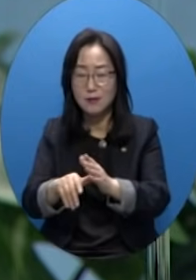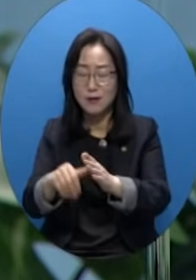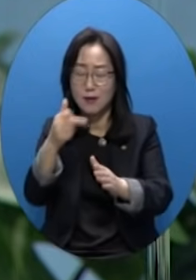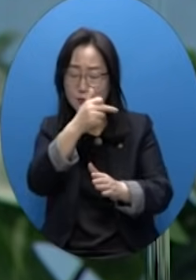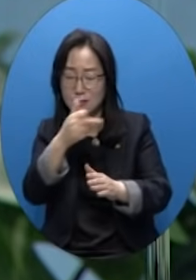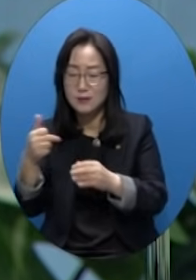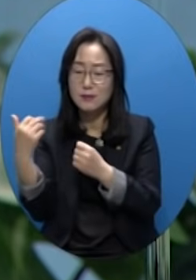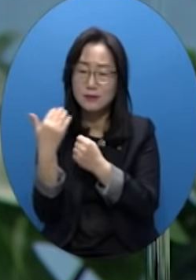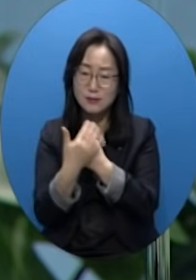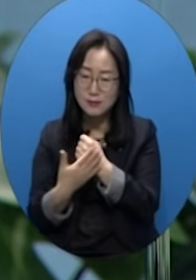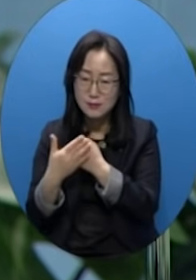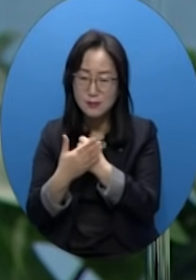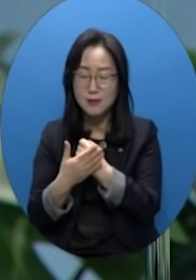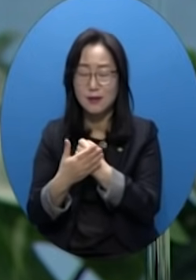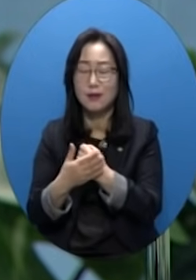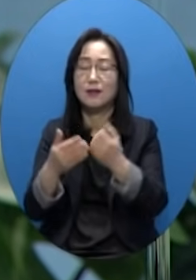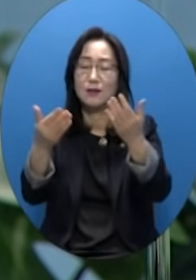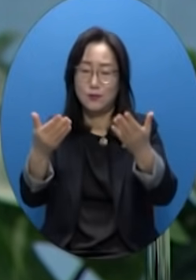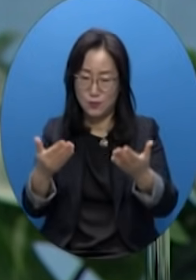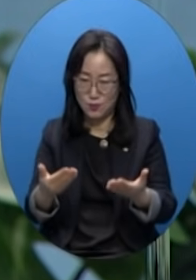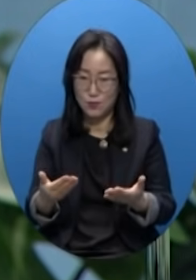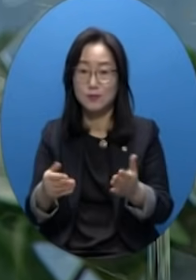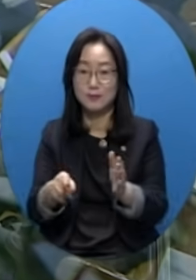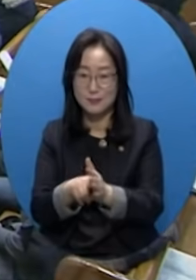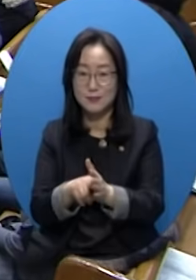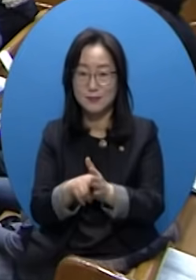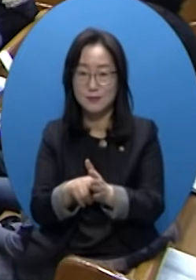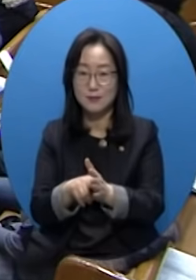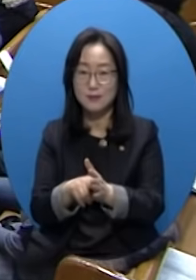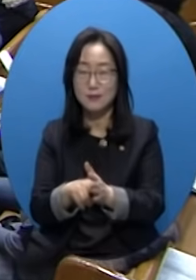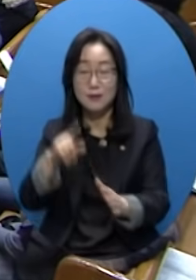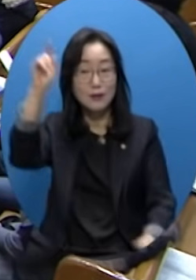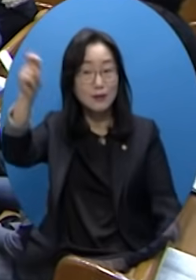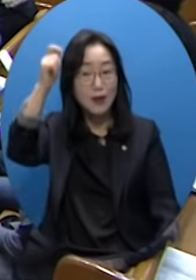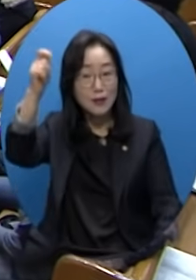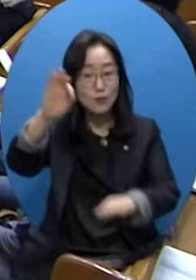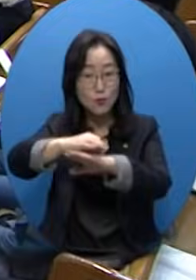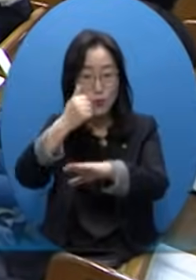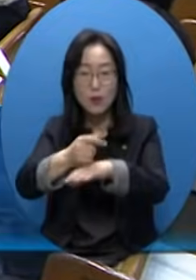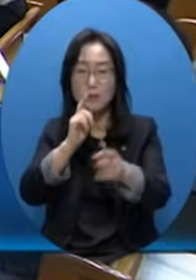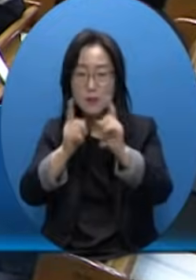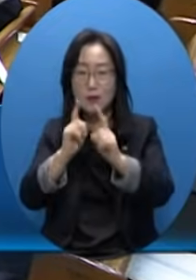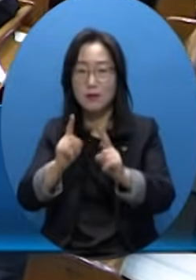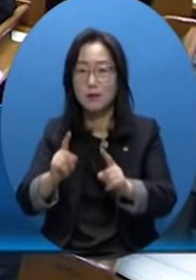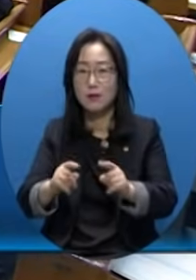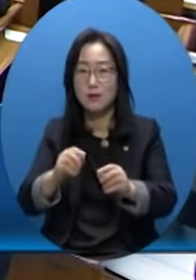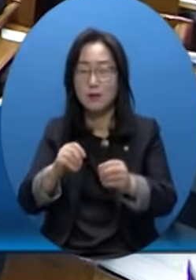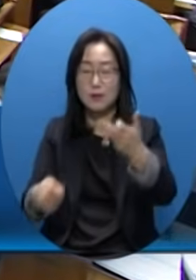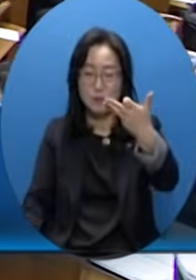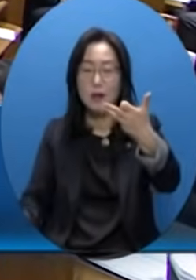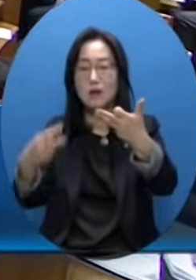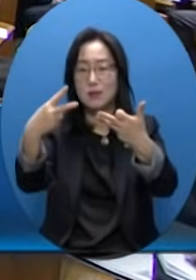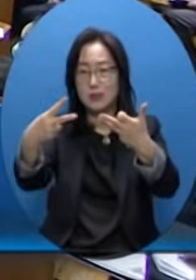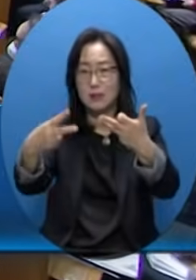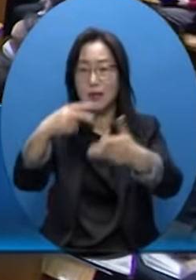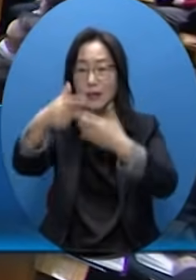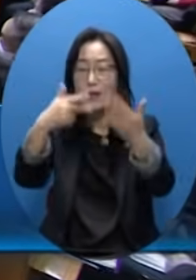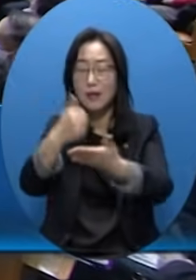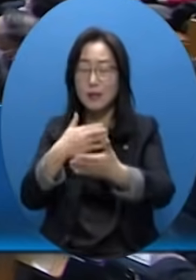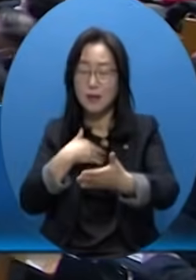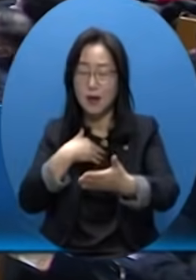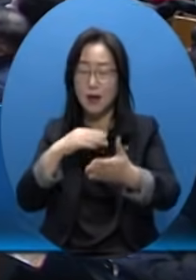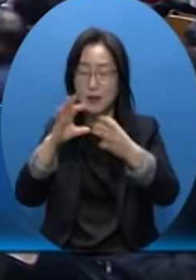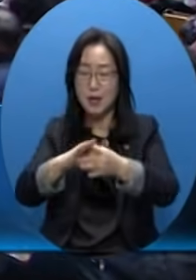은혜를 베풀어주시는 것입니다 다신 계속하고 고백합니다 18편 2절에 야외는 나의